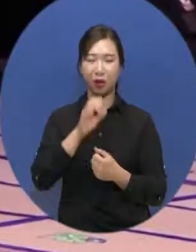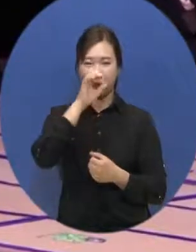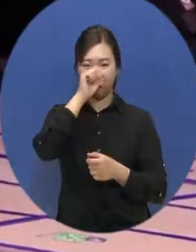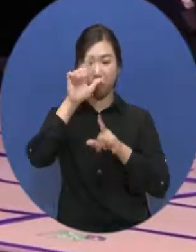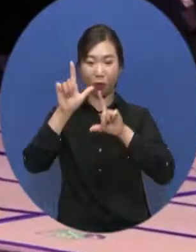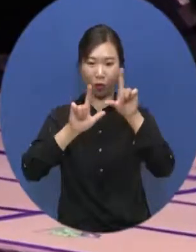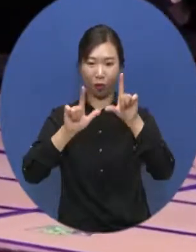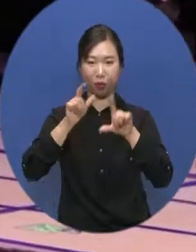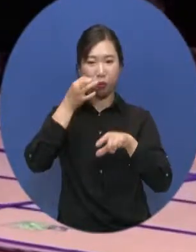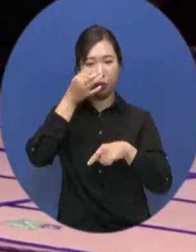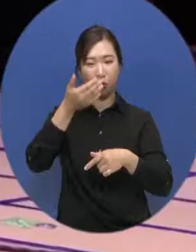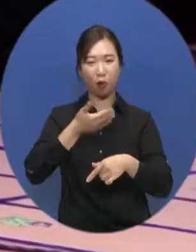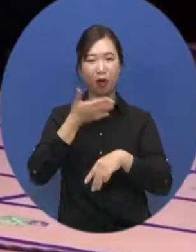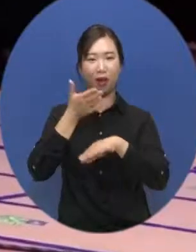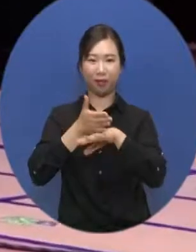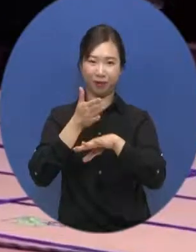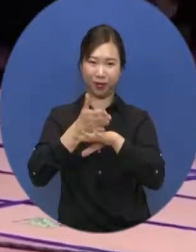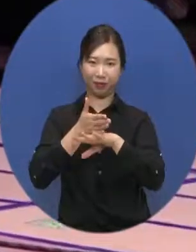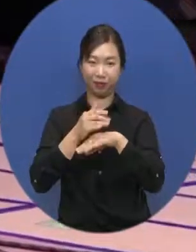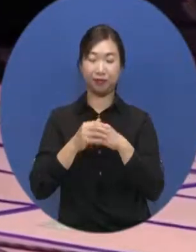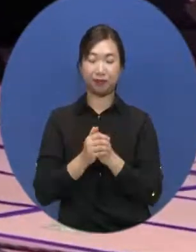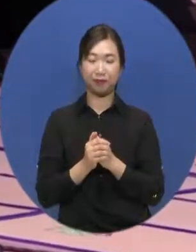너무 감사합니다. 그리고 이제